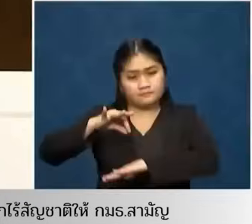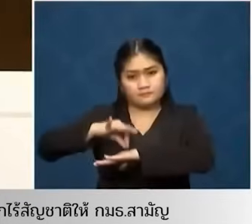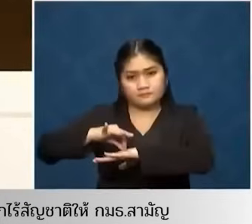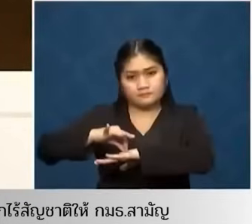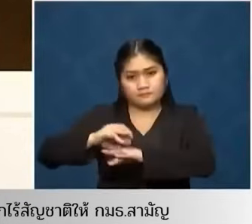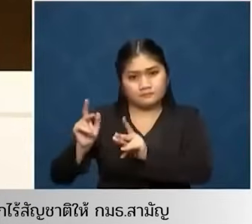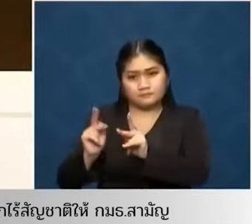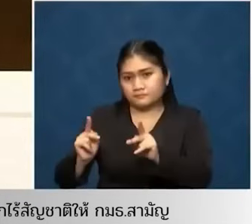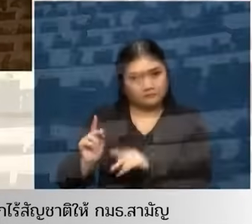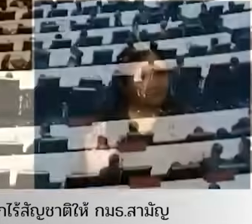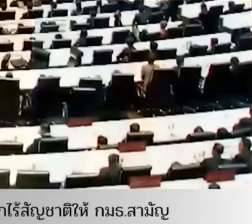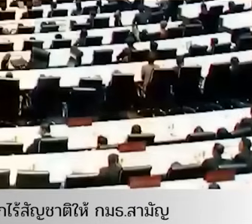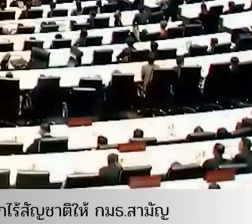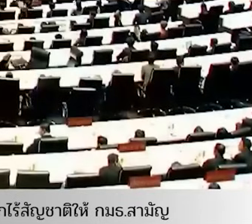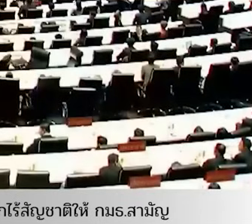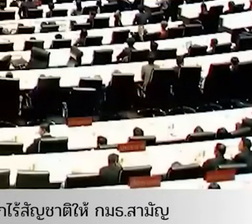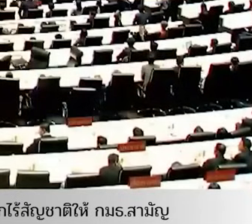กรรมาธิการนะครับ